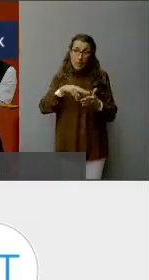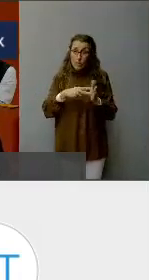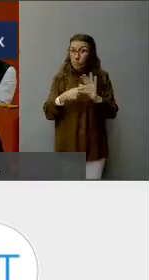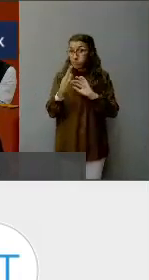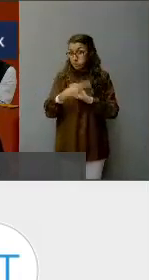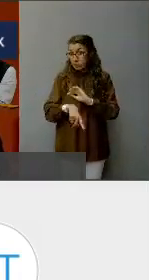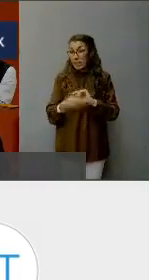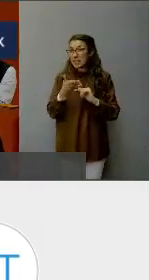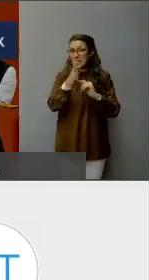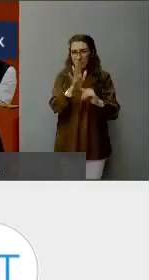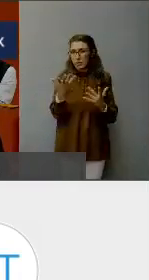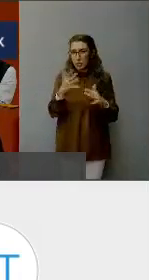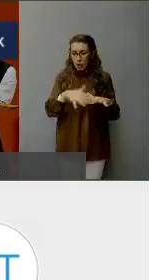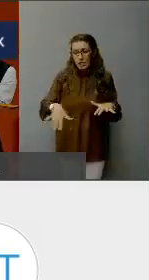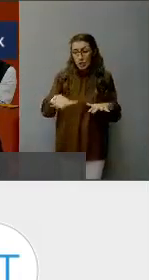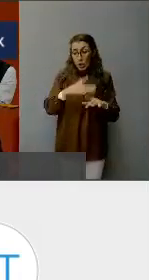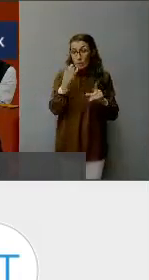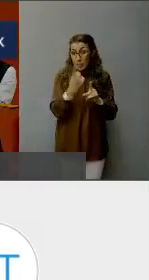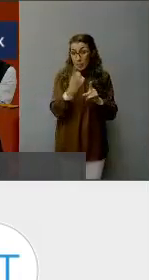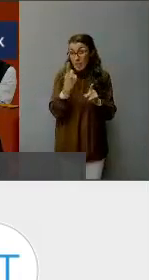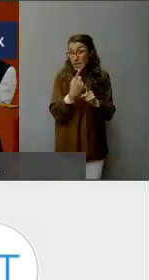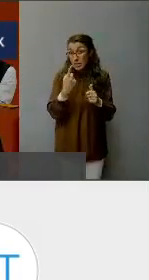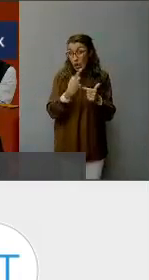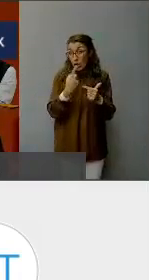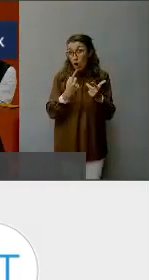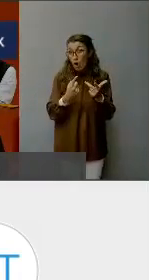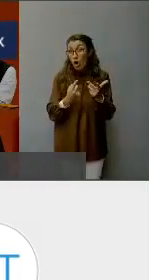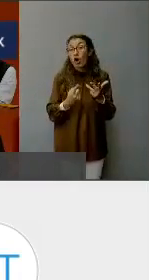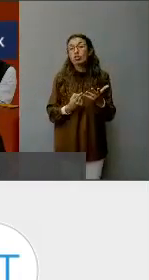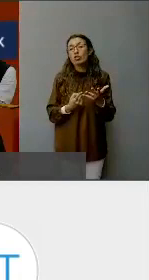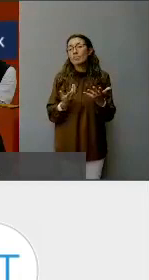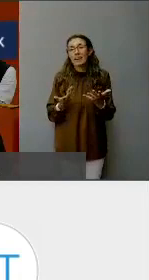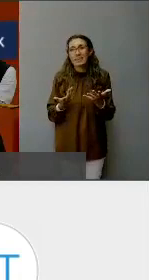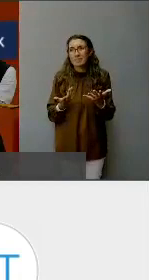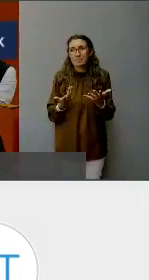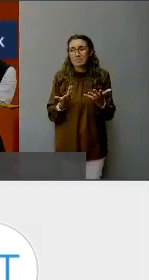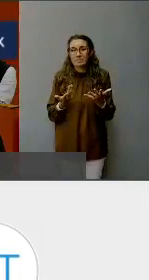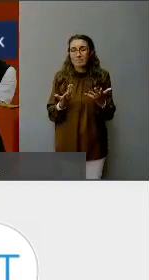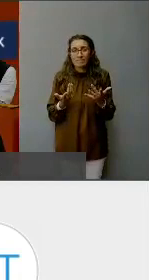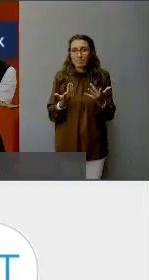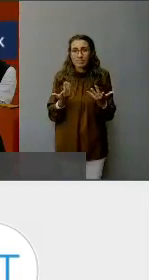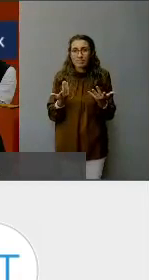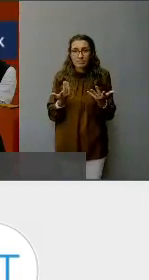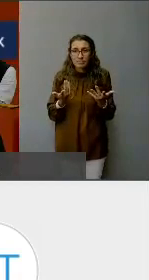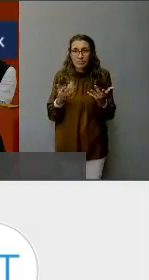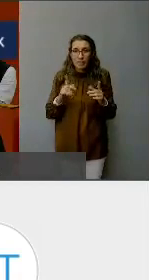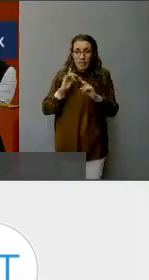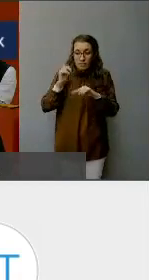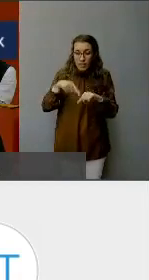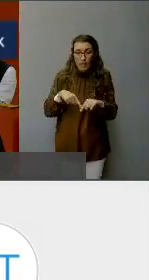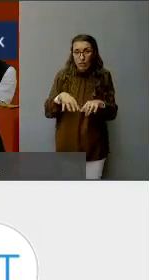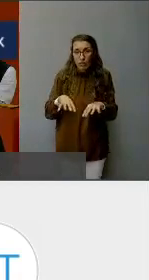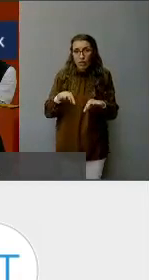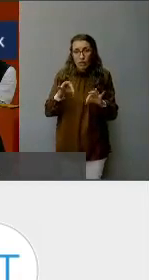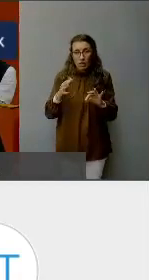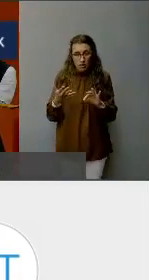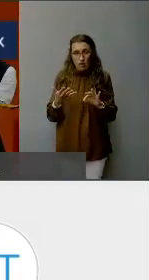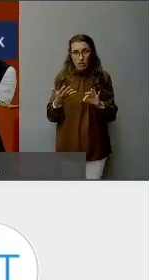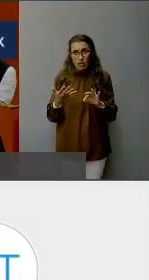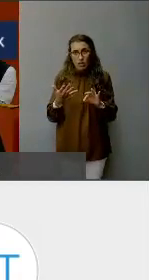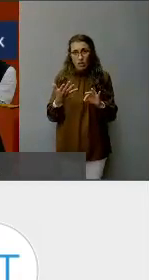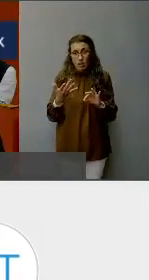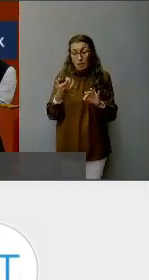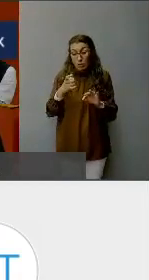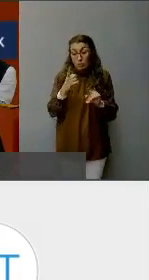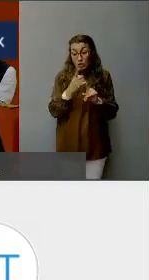bisogno di quel territorio che deve ovviamente tenere in considerazione l'attuale bisogno